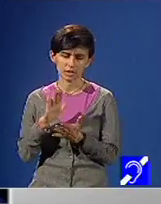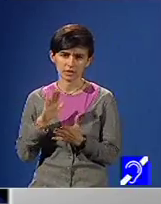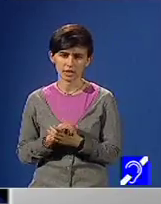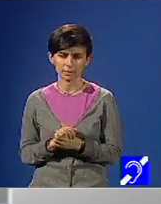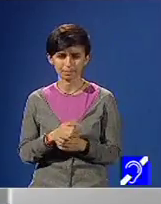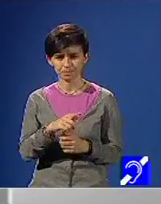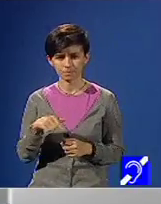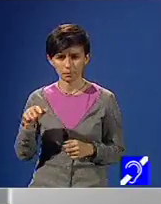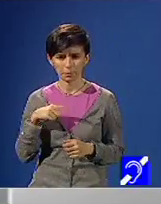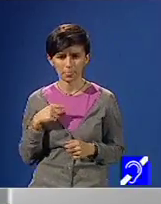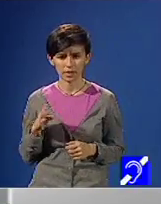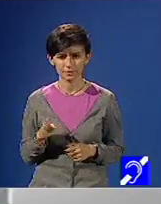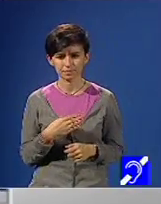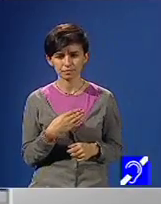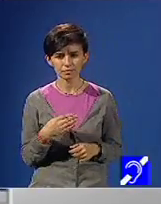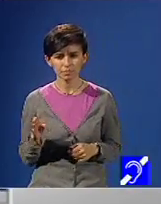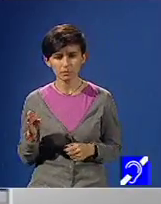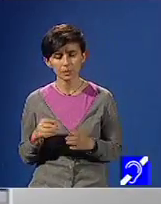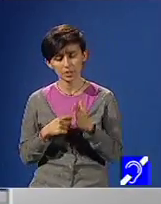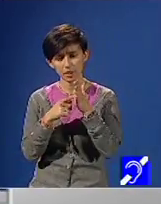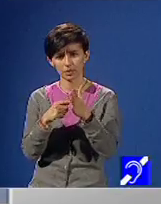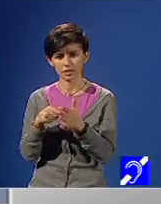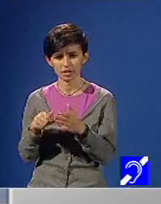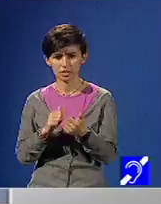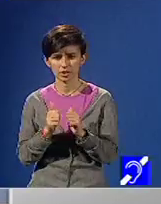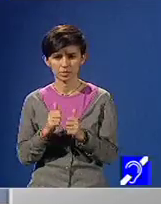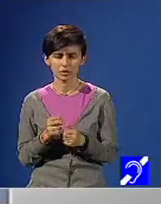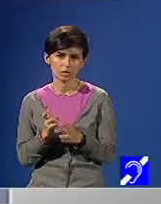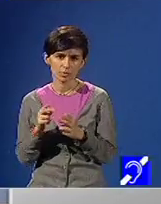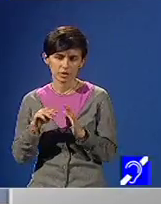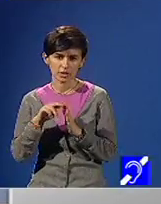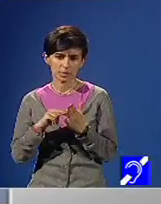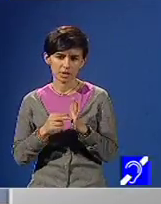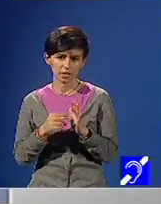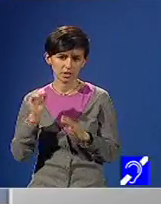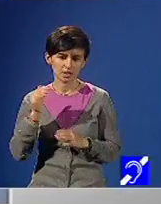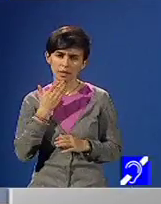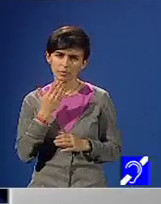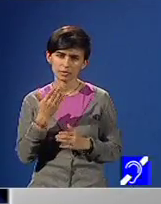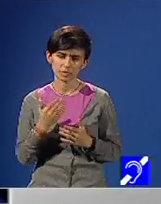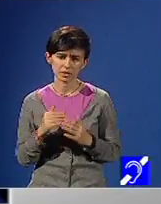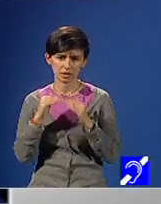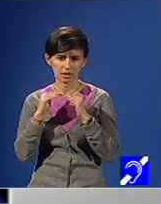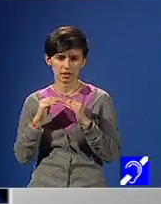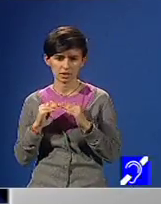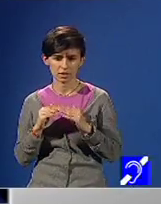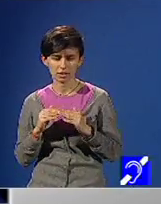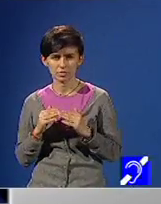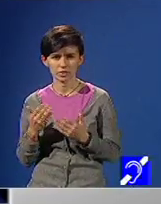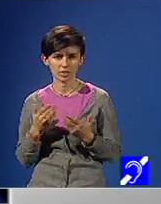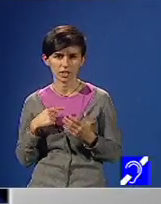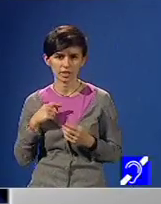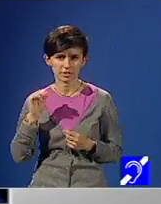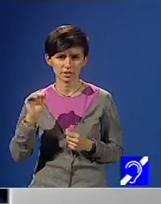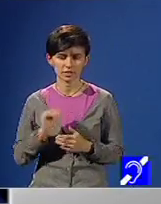să spun așa, da, amândoi reprezentați acest sport. Cum merg pregătirile, apropo? Sunteți mulțumiți de nivelul la care vă aflați